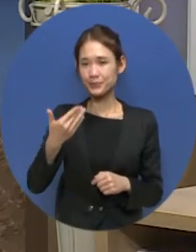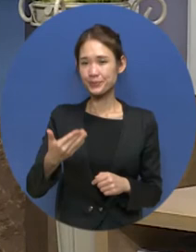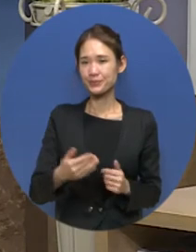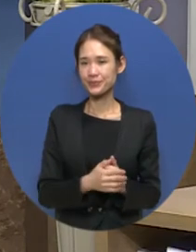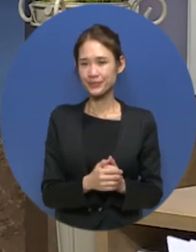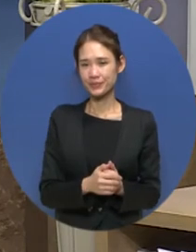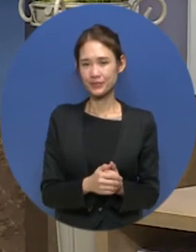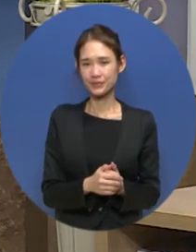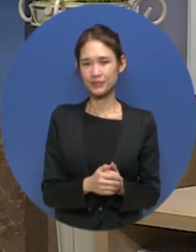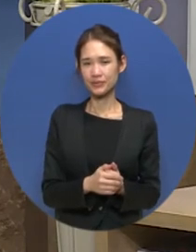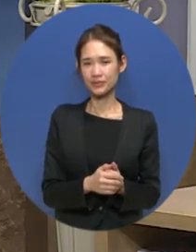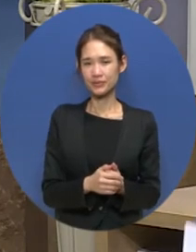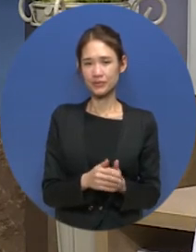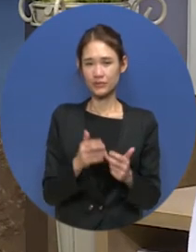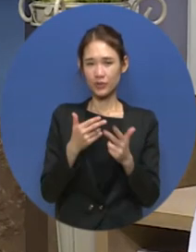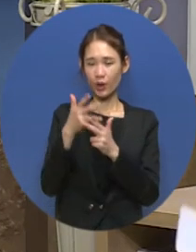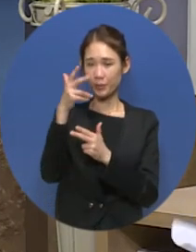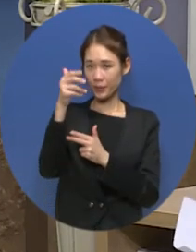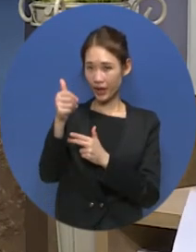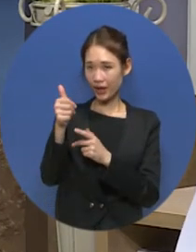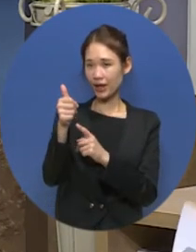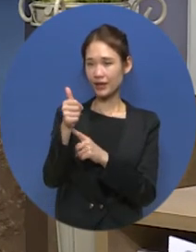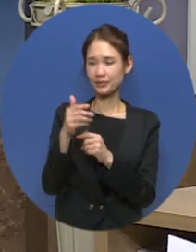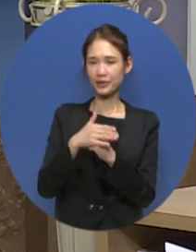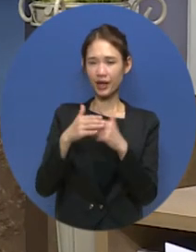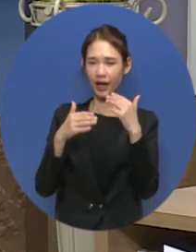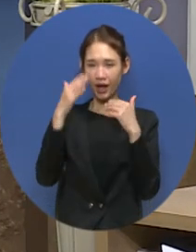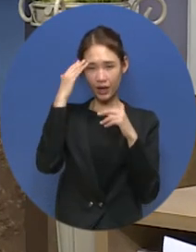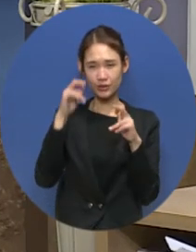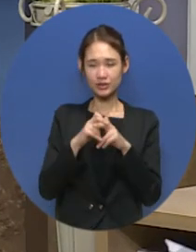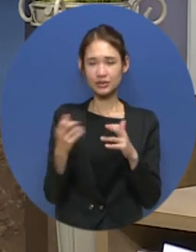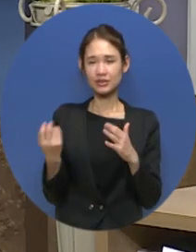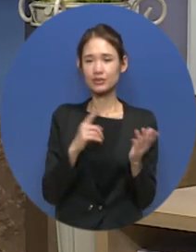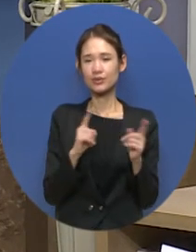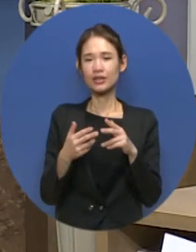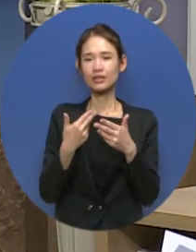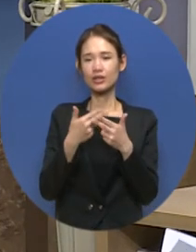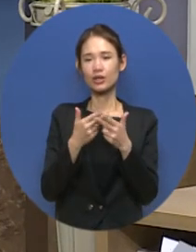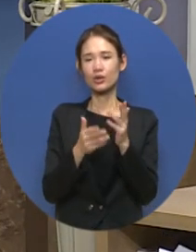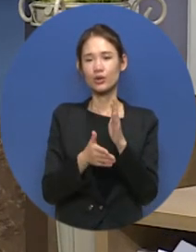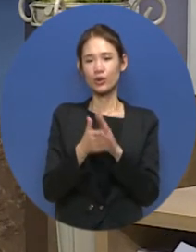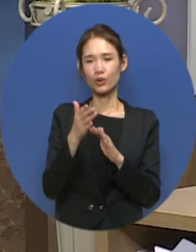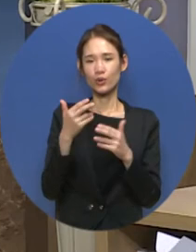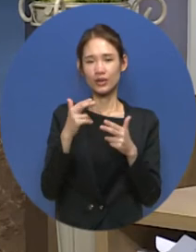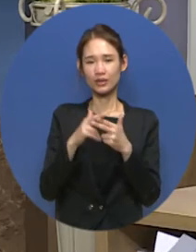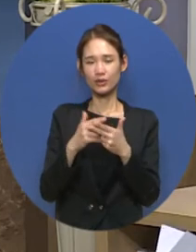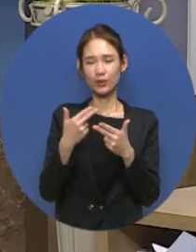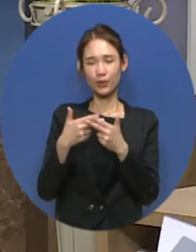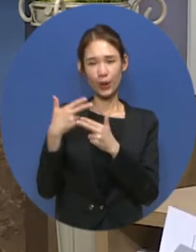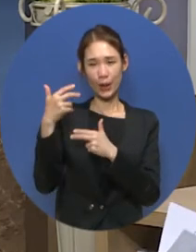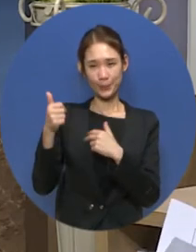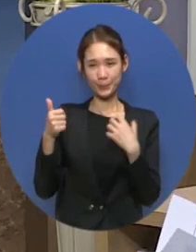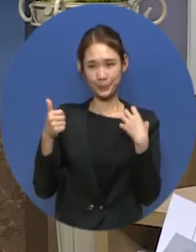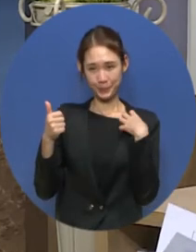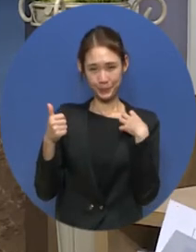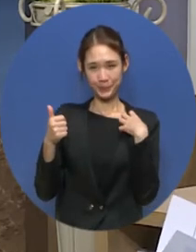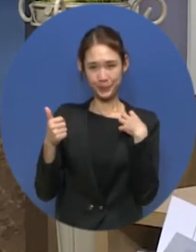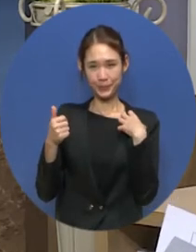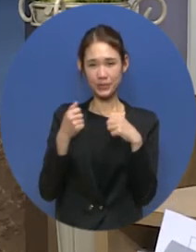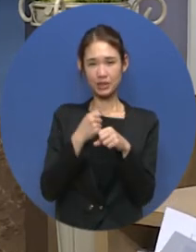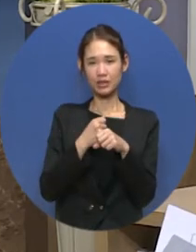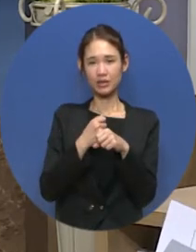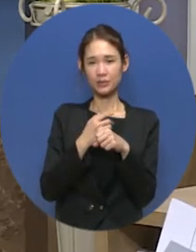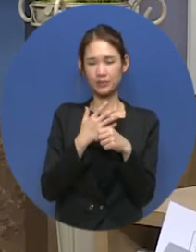넘어가서 회장님께서는 한국 장애인 직업 재활 시설 협회의 회장직을 이제 또 역임을